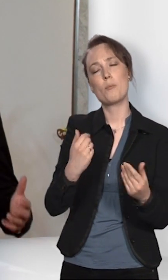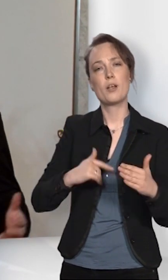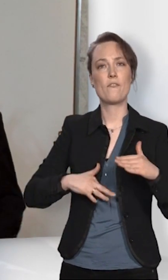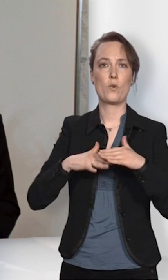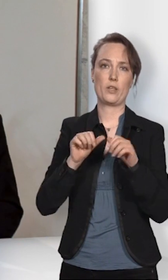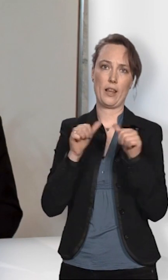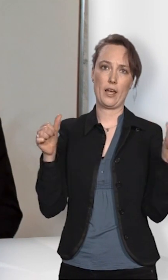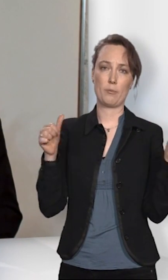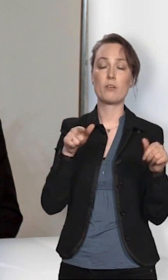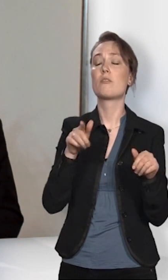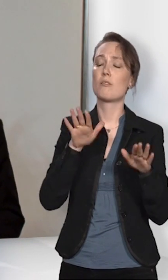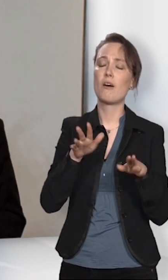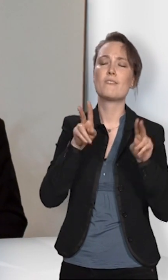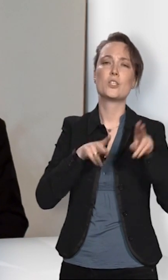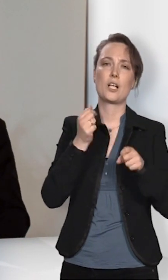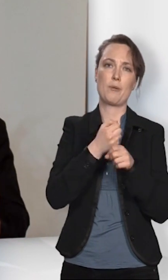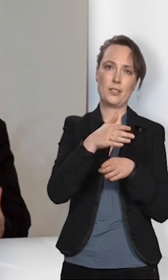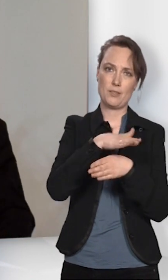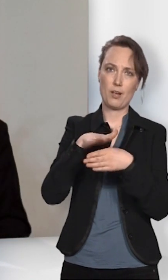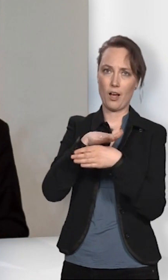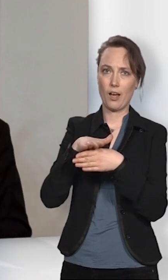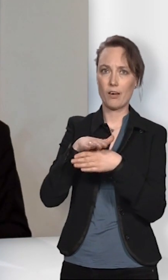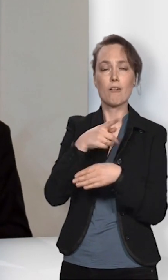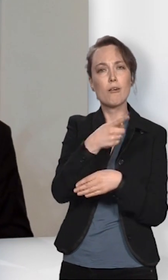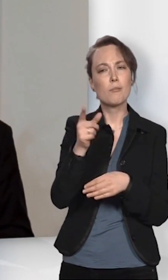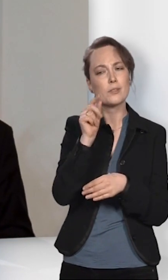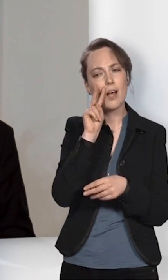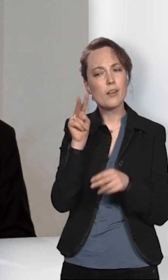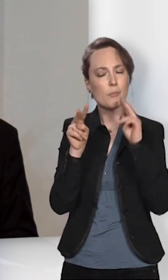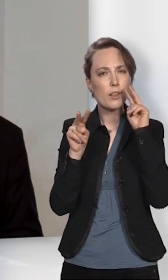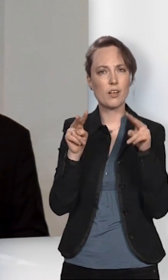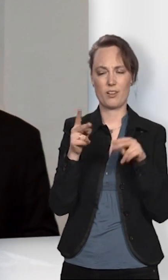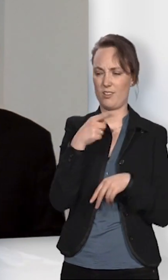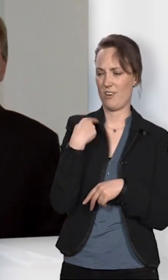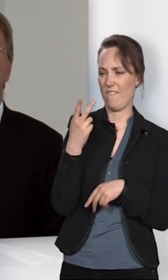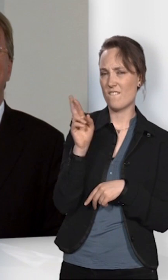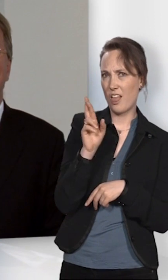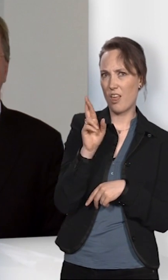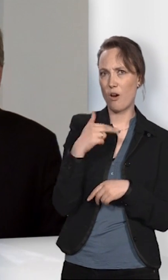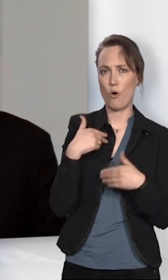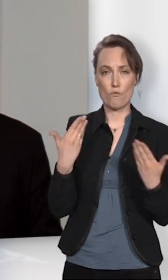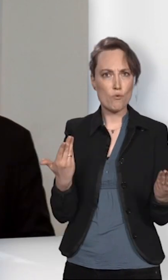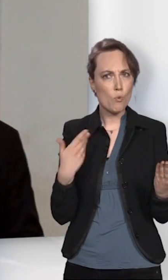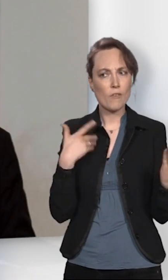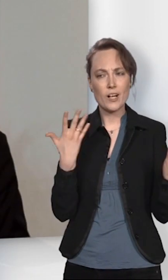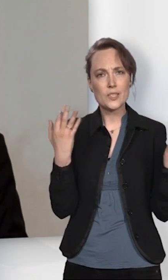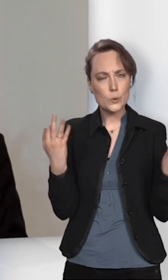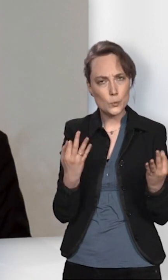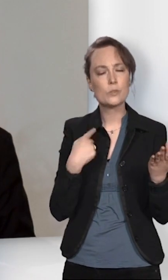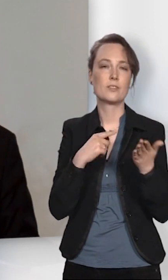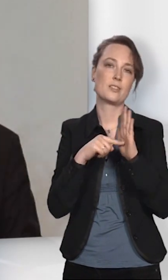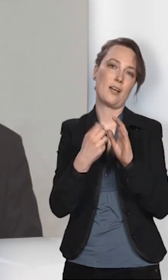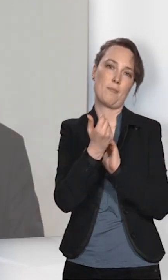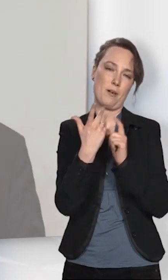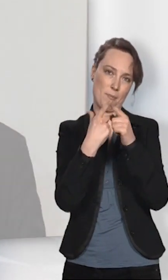ganz verschiedenen Arbeitsbereichen. Damit Sie einen kleinen Einblick bekommen, wer wir sind, wo wir sind und was wir tun, zeigen wir Ihnen folgende